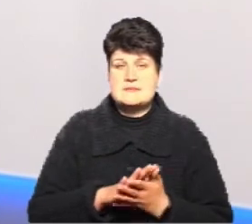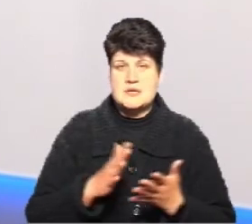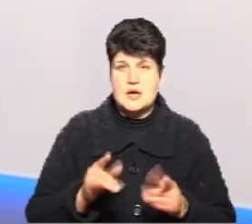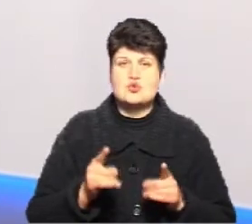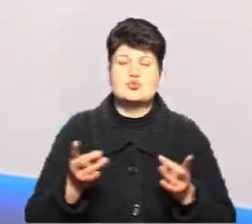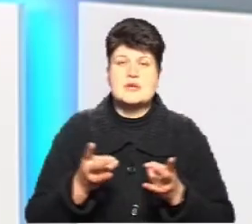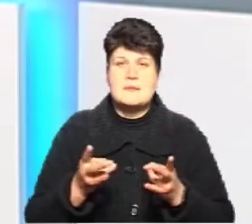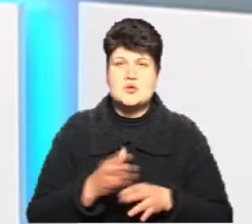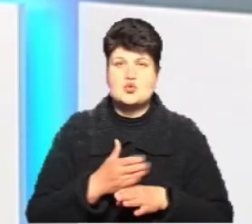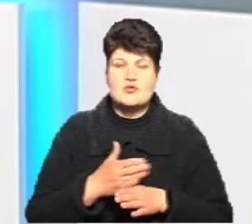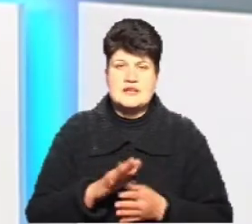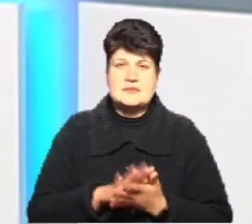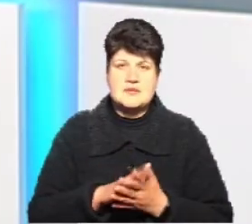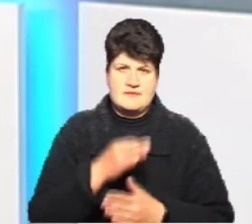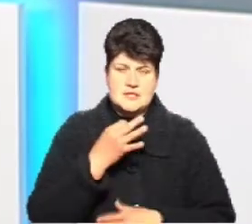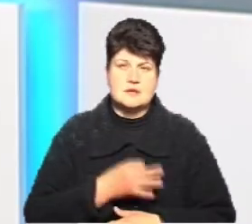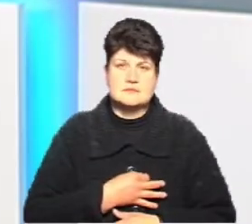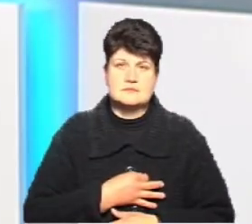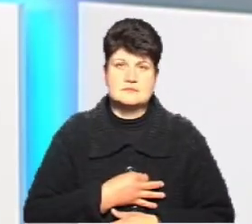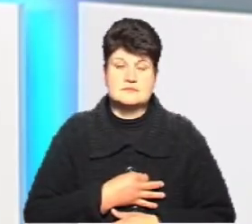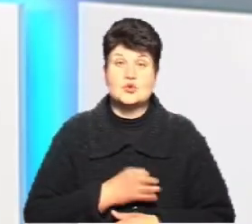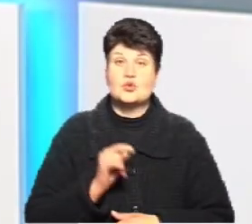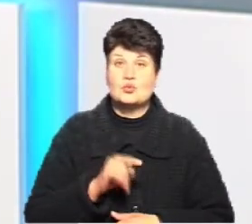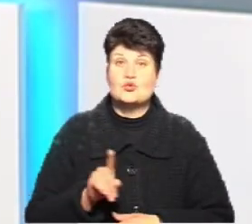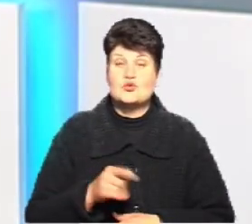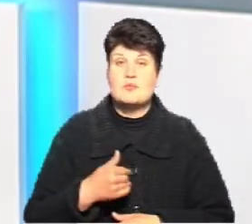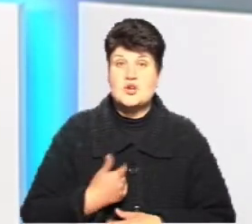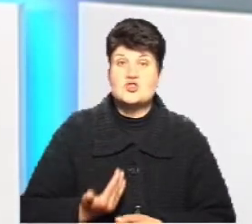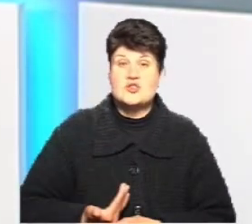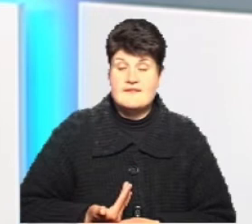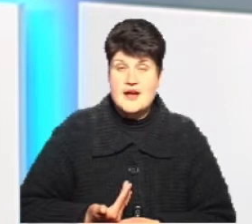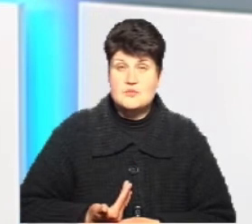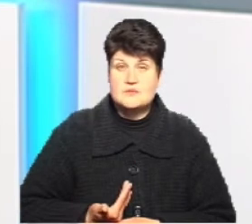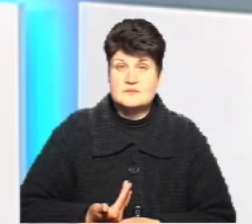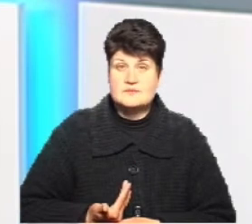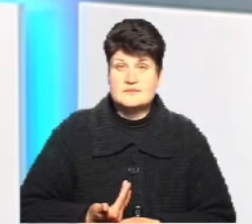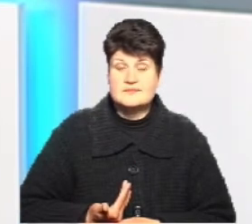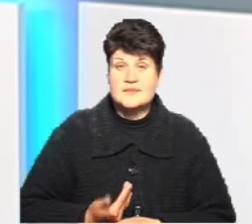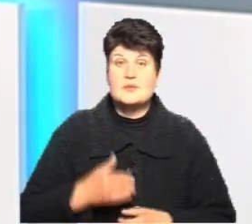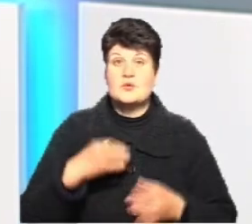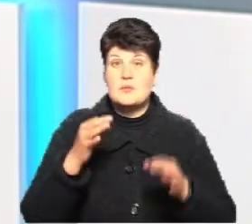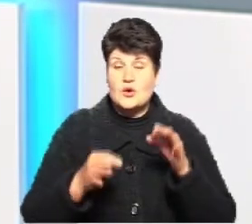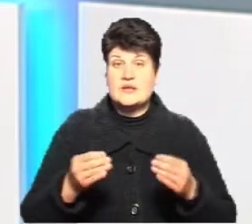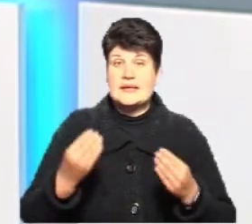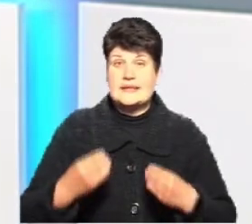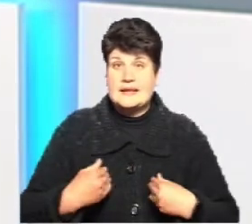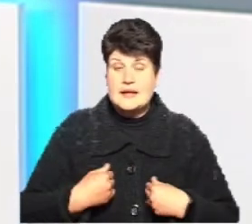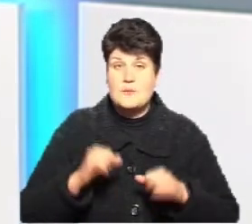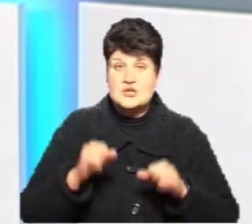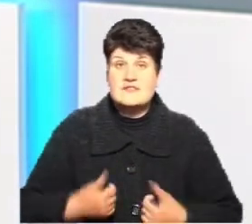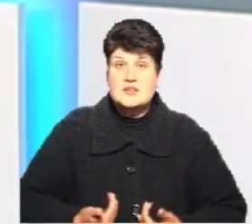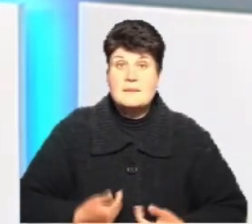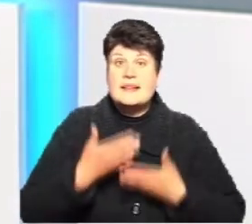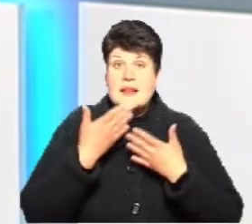і ви мені гарно відповісте тоді? Тому що ми живемо в... Тому що природа дала нам можливість жити, і ми не маємо права її